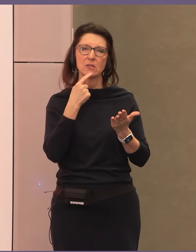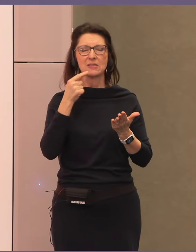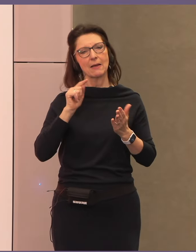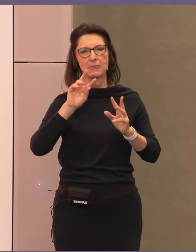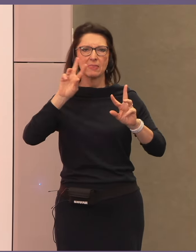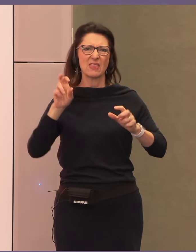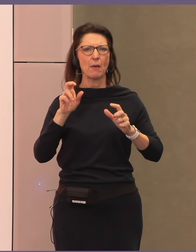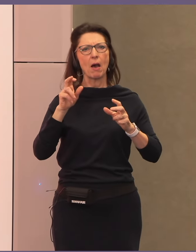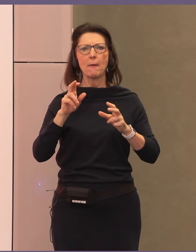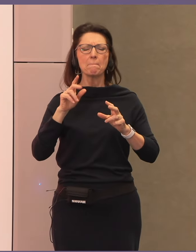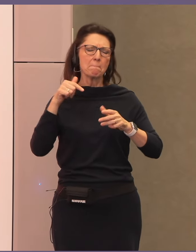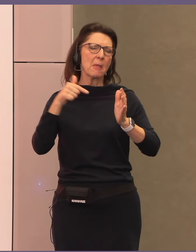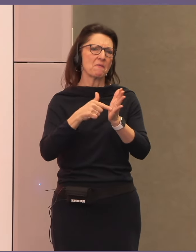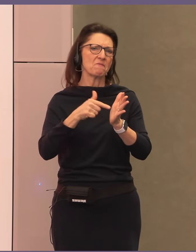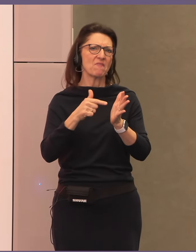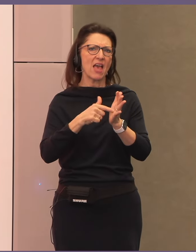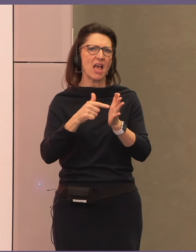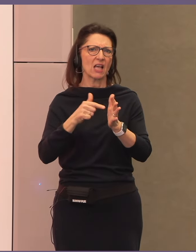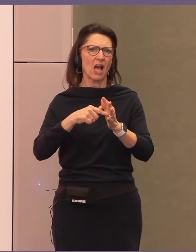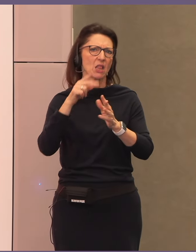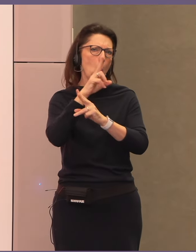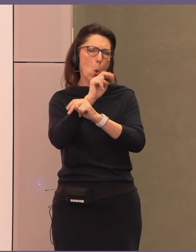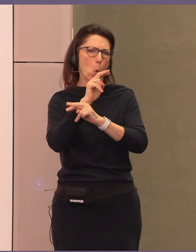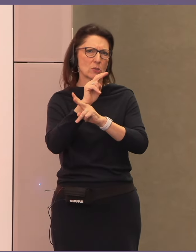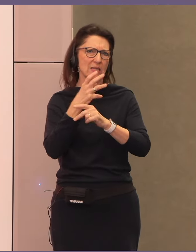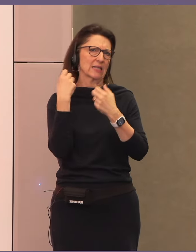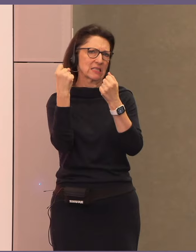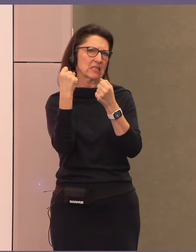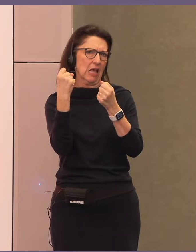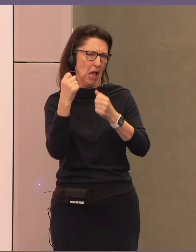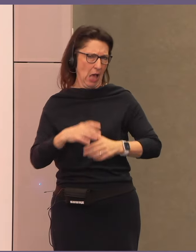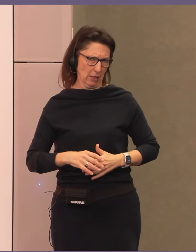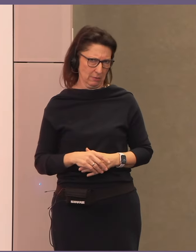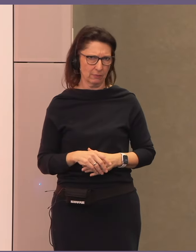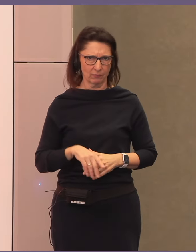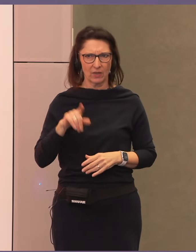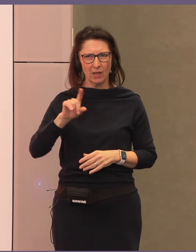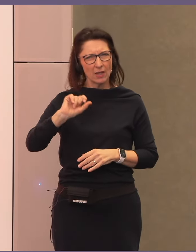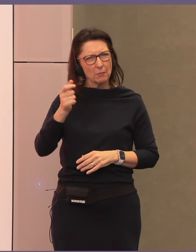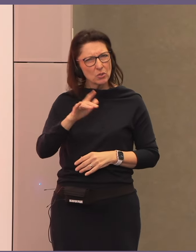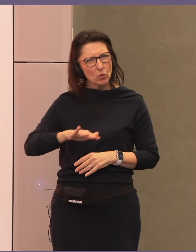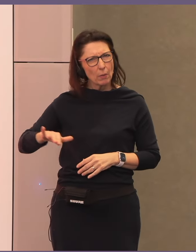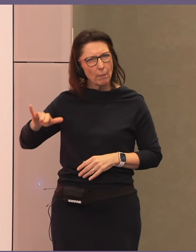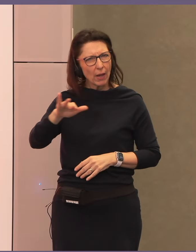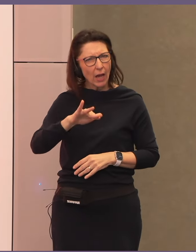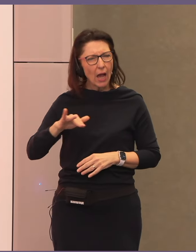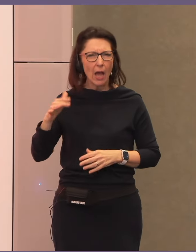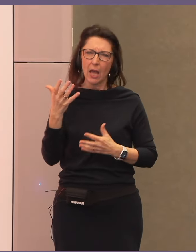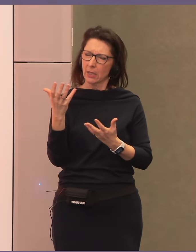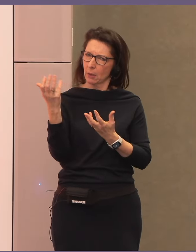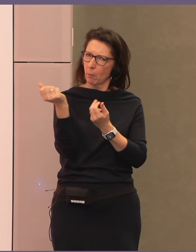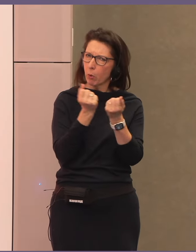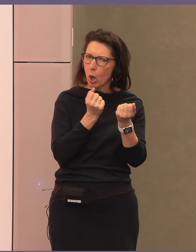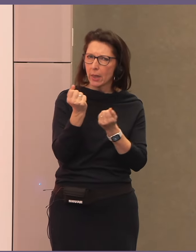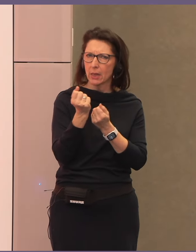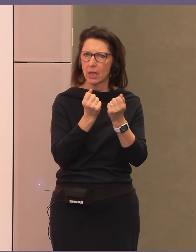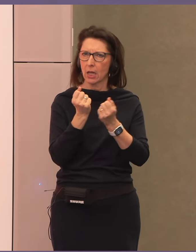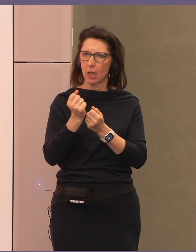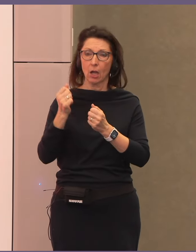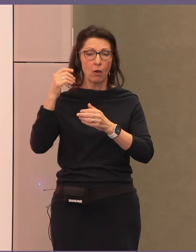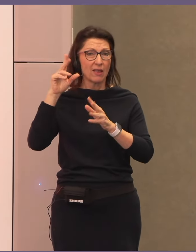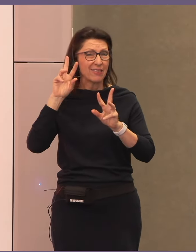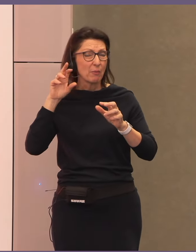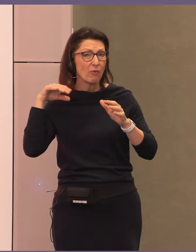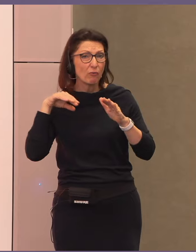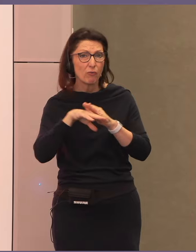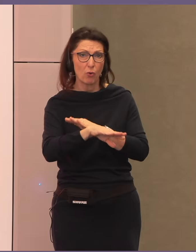Unverkennbar ist dieser Prozess der Versicherheitlichung vor allem im Politikbereich der Flucht und Migration, wo diese